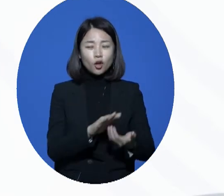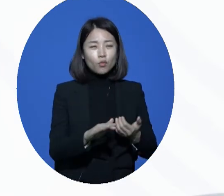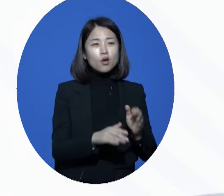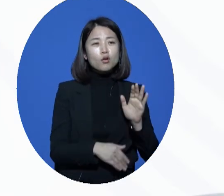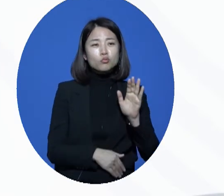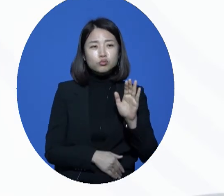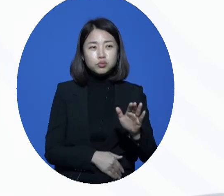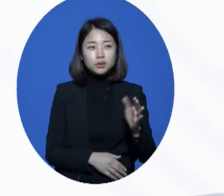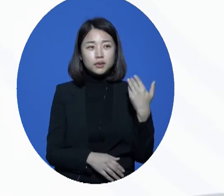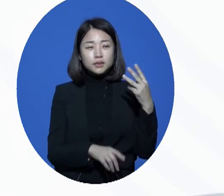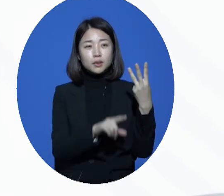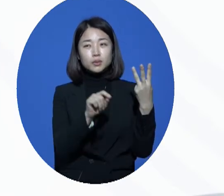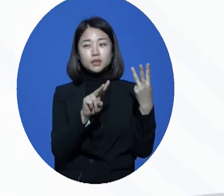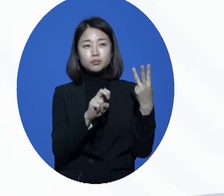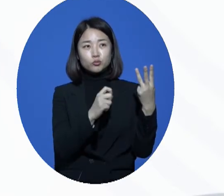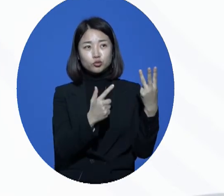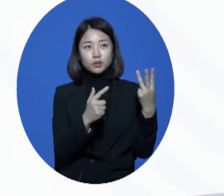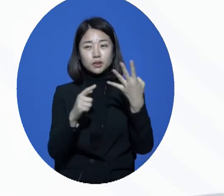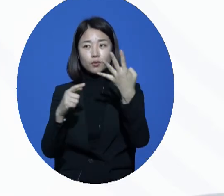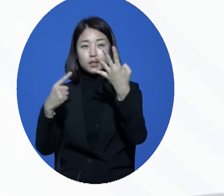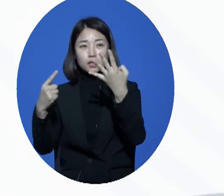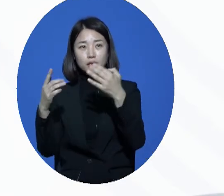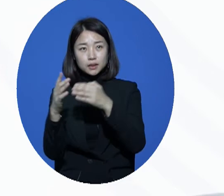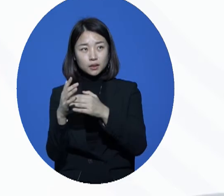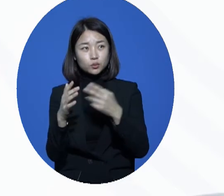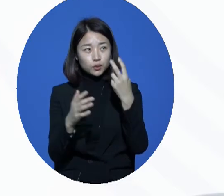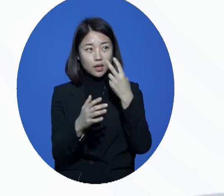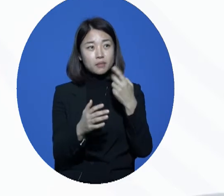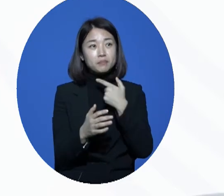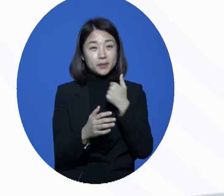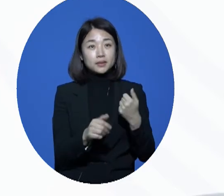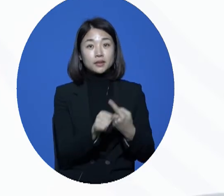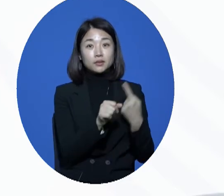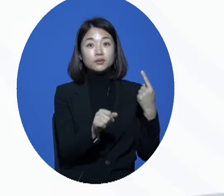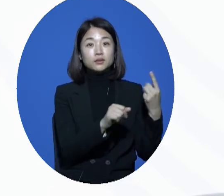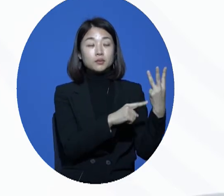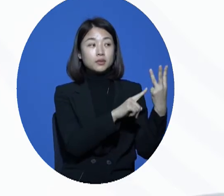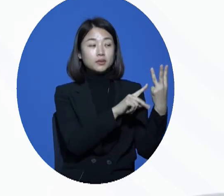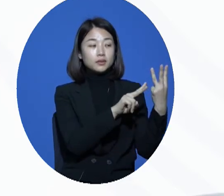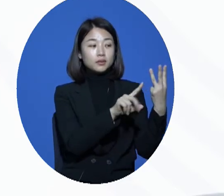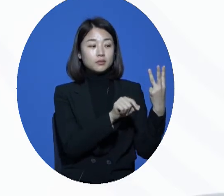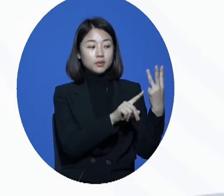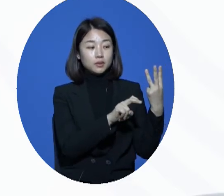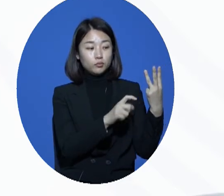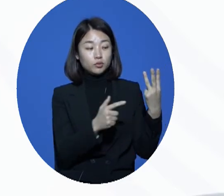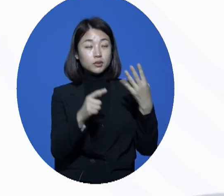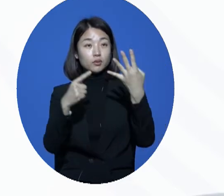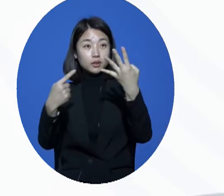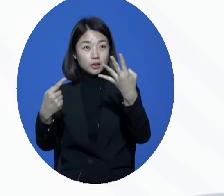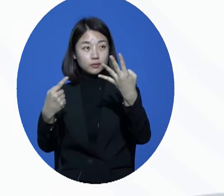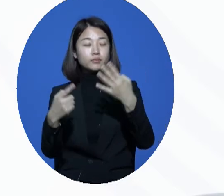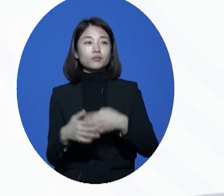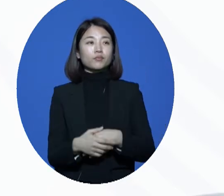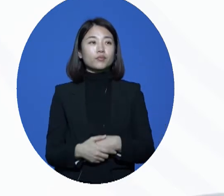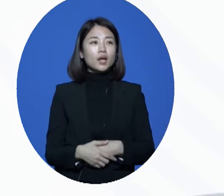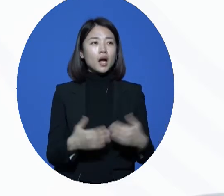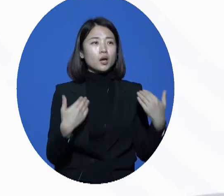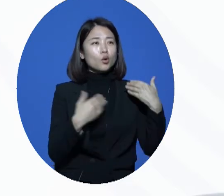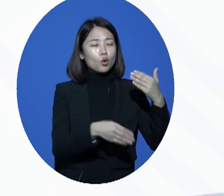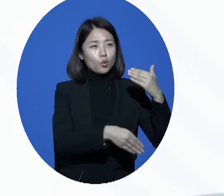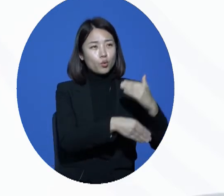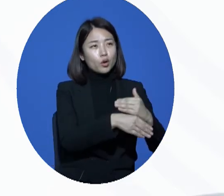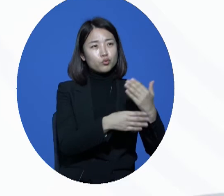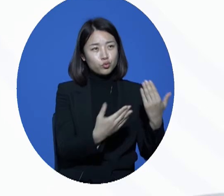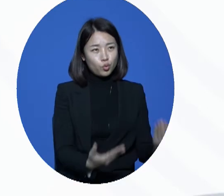작년 3월 26일부터 4월 2일까지 진행한 바가 있습니다. 교육기관 및 복지기관 휴관에